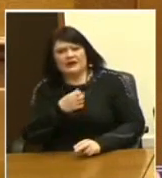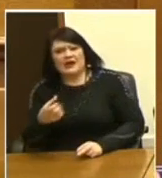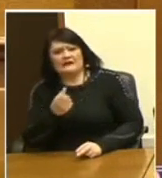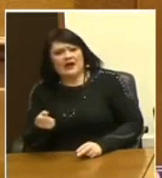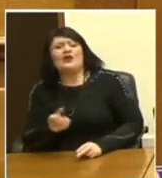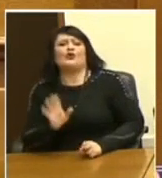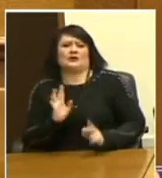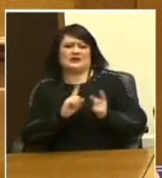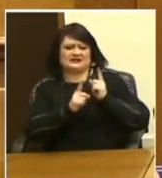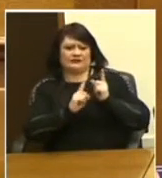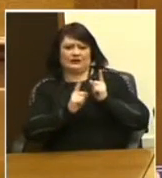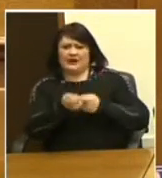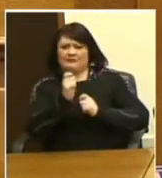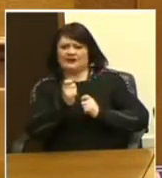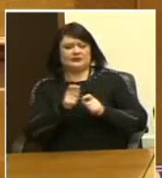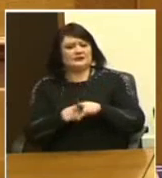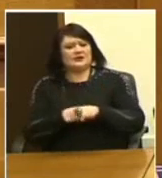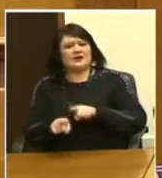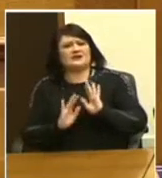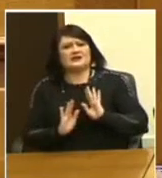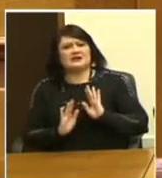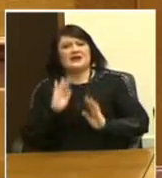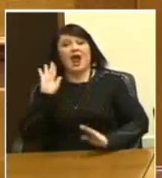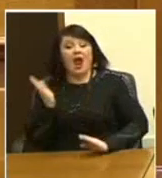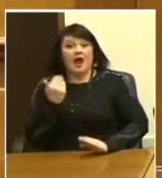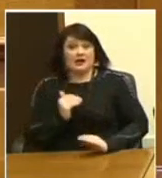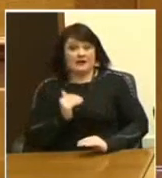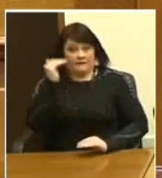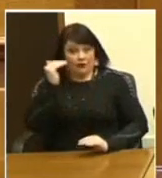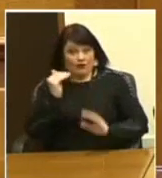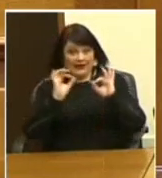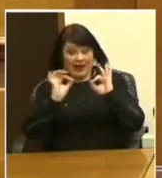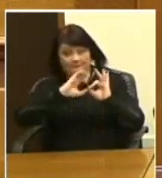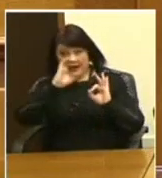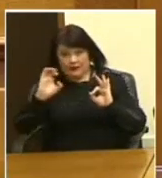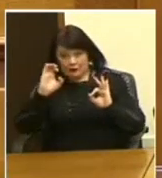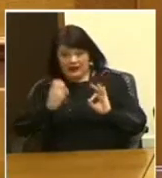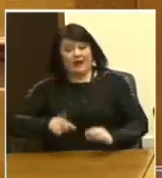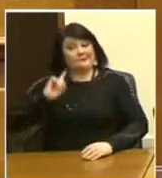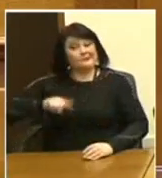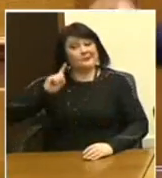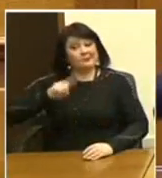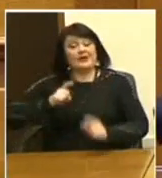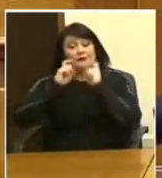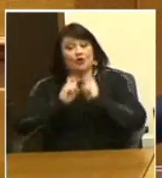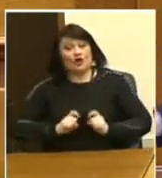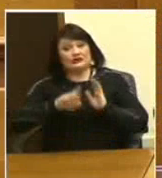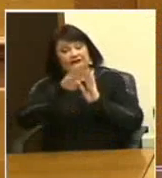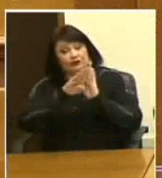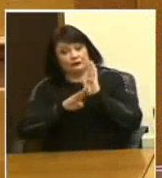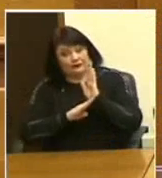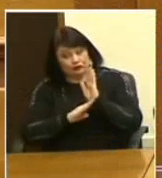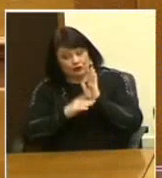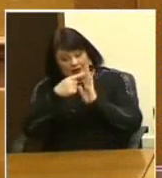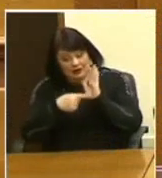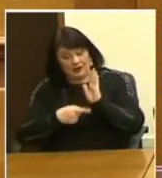των Πρεσπών. Αν η Βόρεια Μακεδονία βεβαίως δεν τηρήσει τις υποχρεώσεις της. Υποχρεώσεις που απορρέουν από αυτή τη συμφωνία,